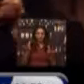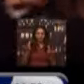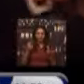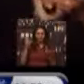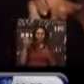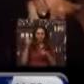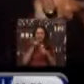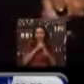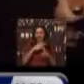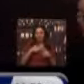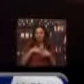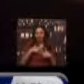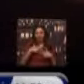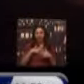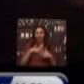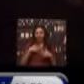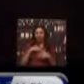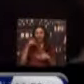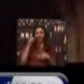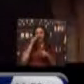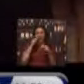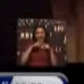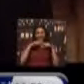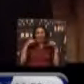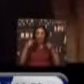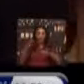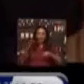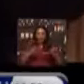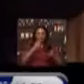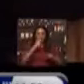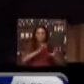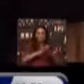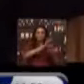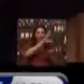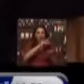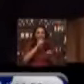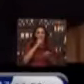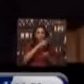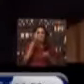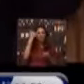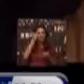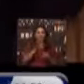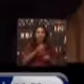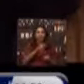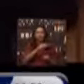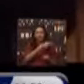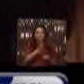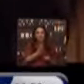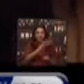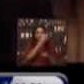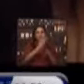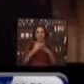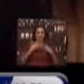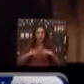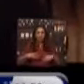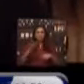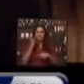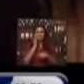فين، ابص حواليا ولا في عربية ولا في بتاع، وحسن الامام قاعد جوه ميت على روحه من